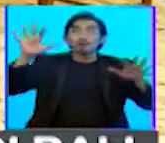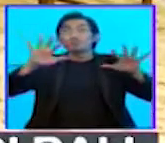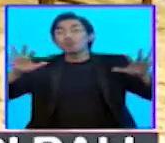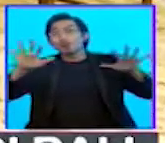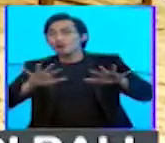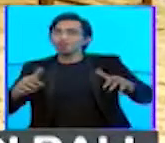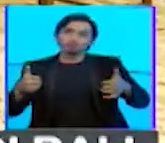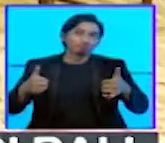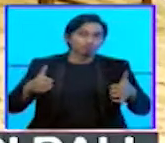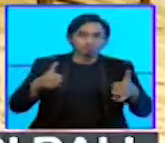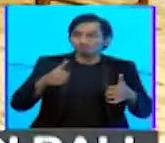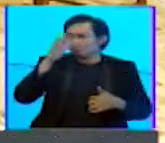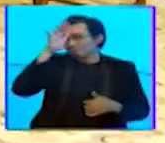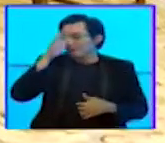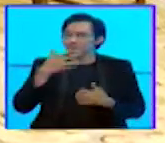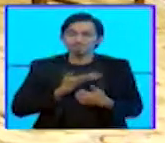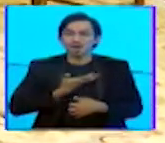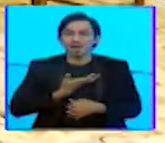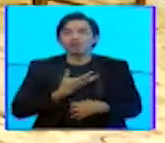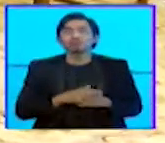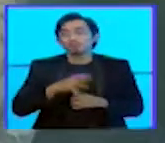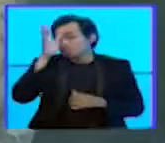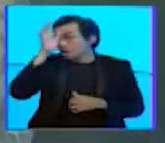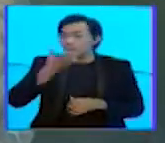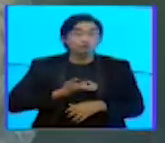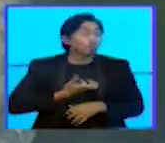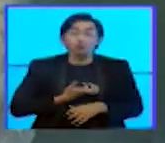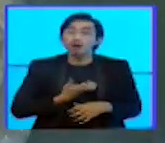Ya. Paling suka di mana, Sulaiman, di Bali? Di mana?